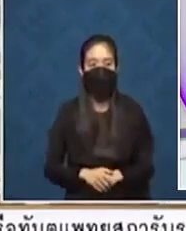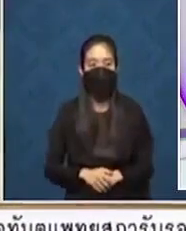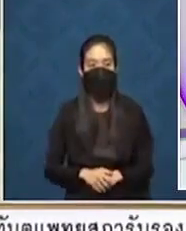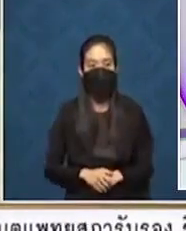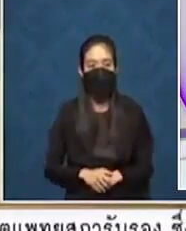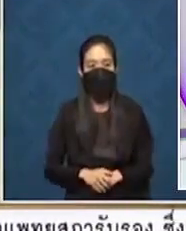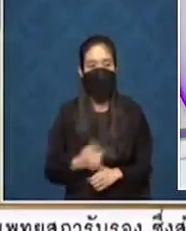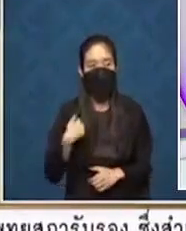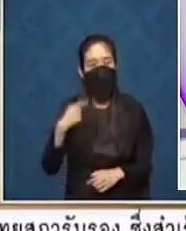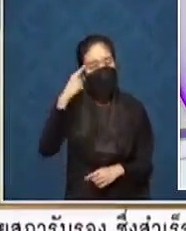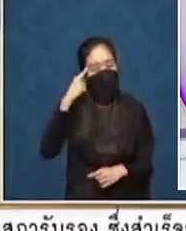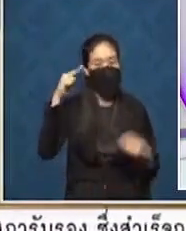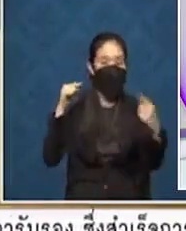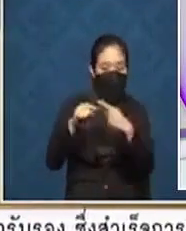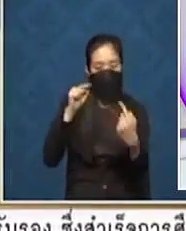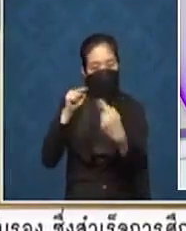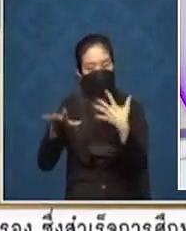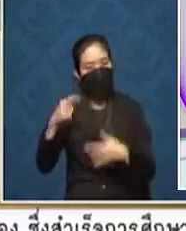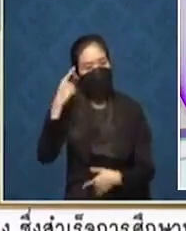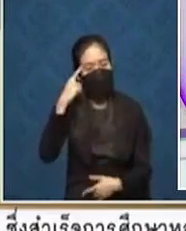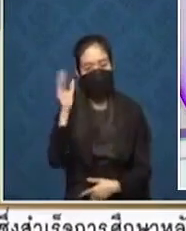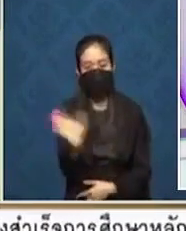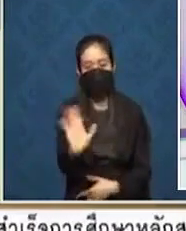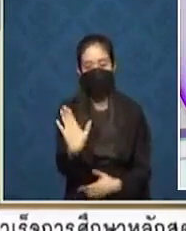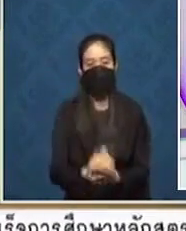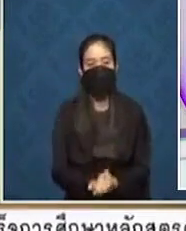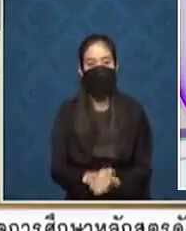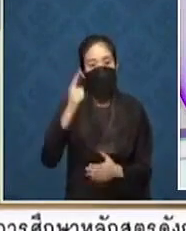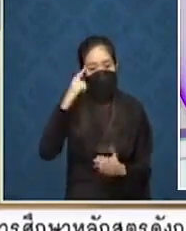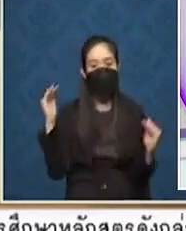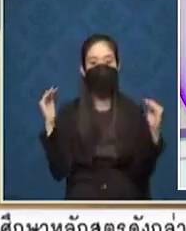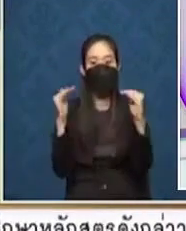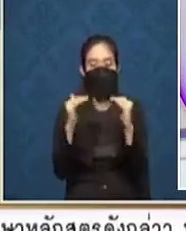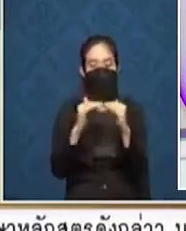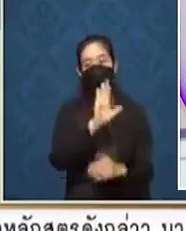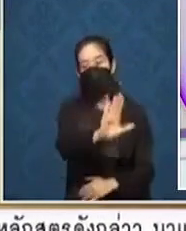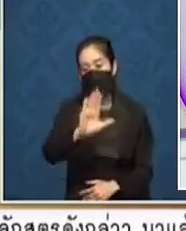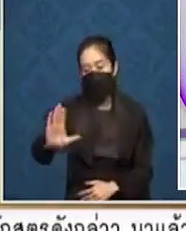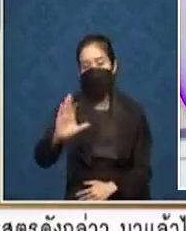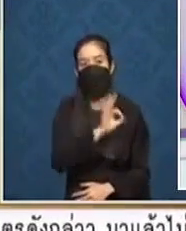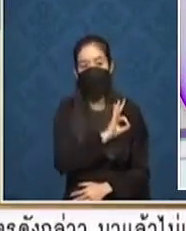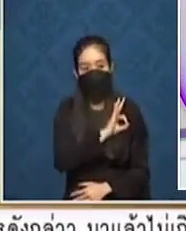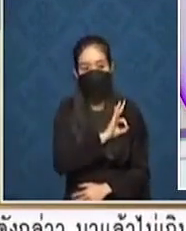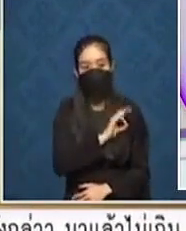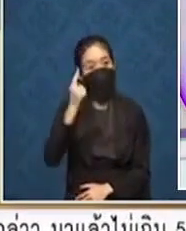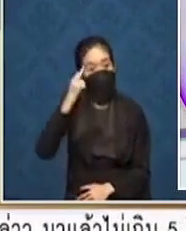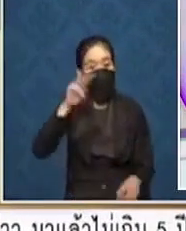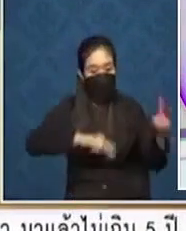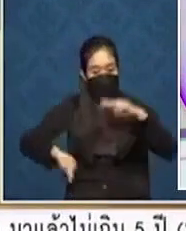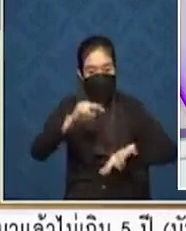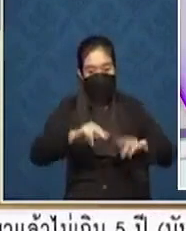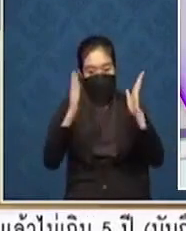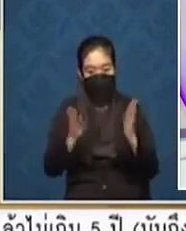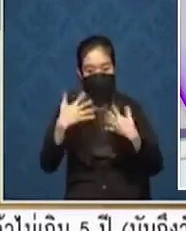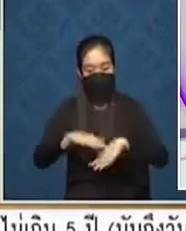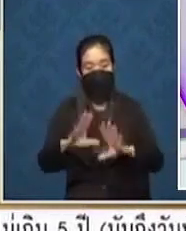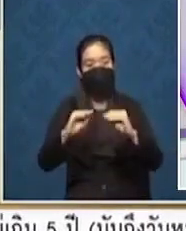กไป thinkrock and missขอมาติที่ปชุได้ไหมวาควรจะใช้กนบองค์ปชุด